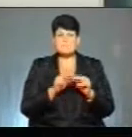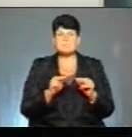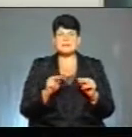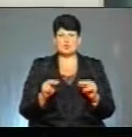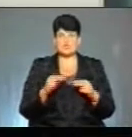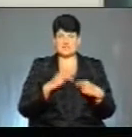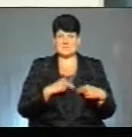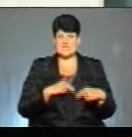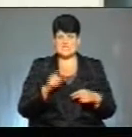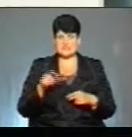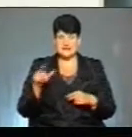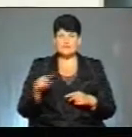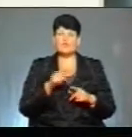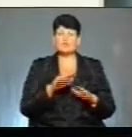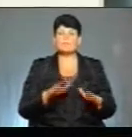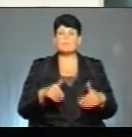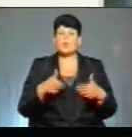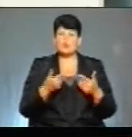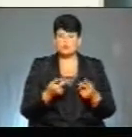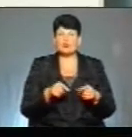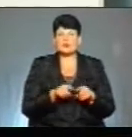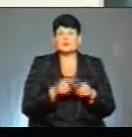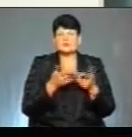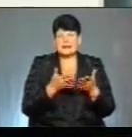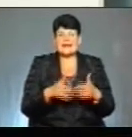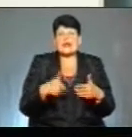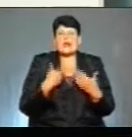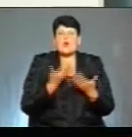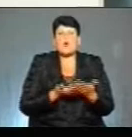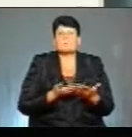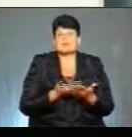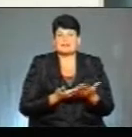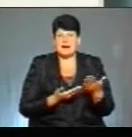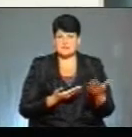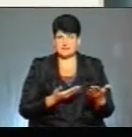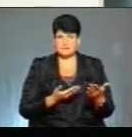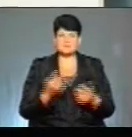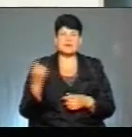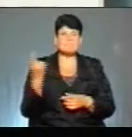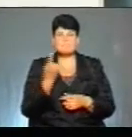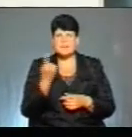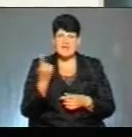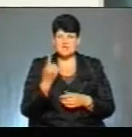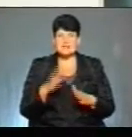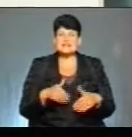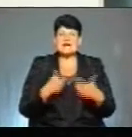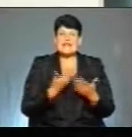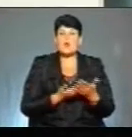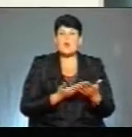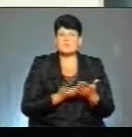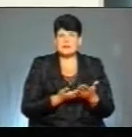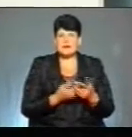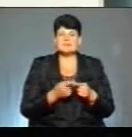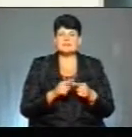педагогічних працівників, вони пропонують такі рекомендації. Перша із таких рекомендацій –